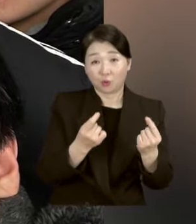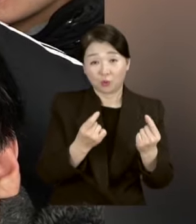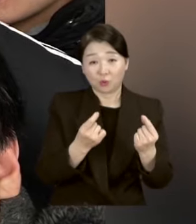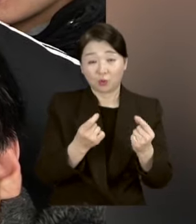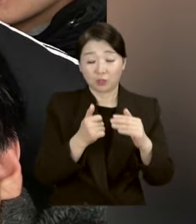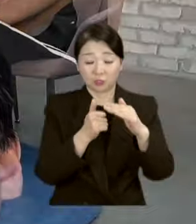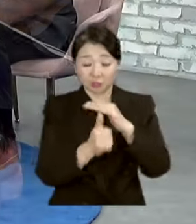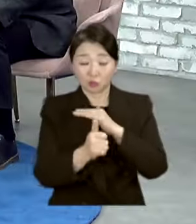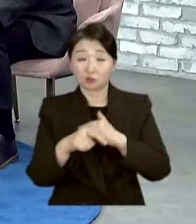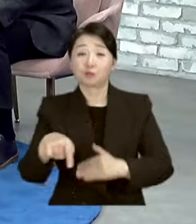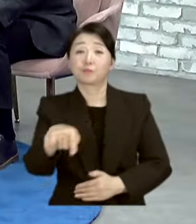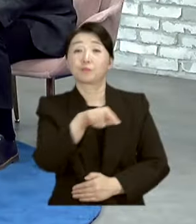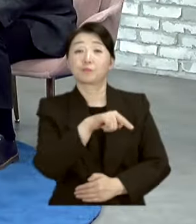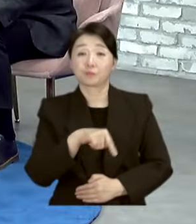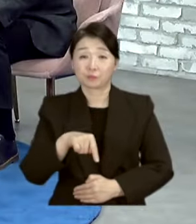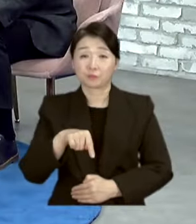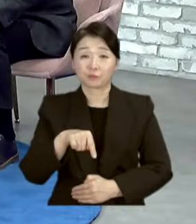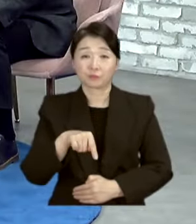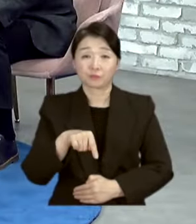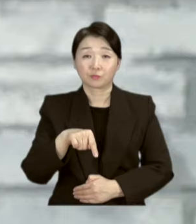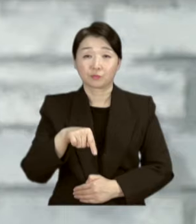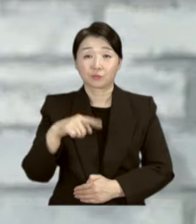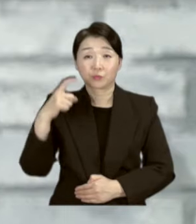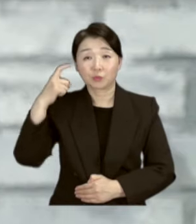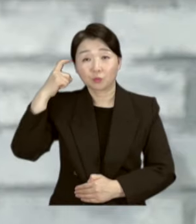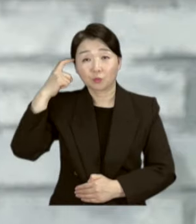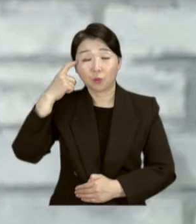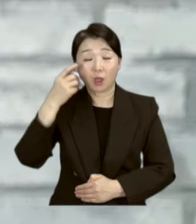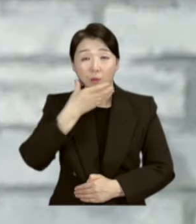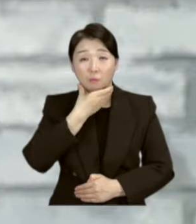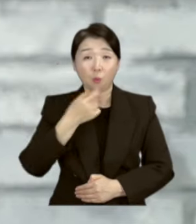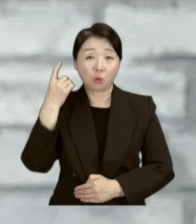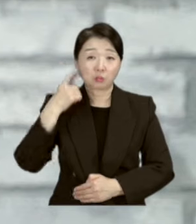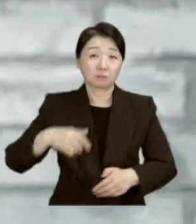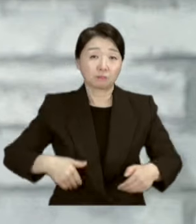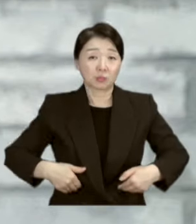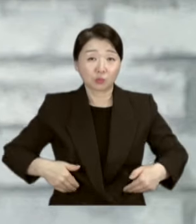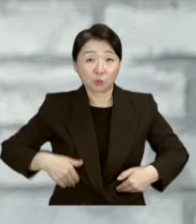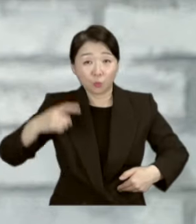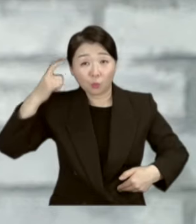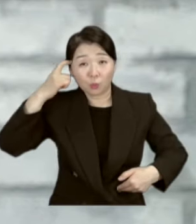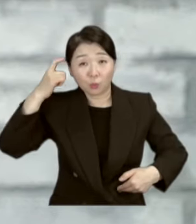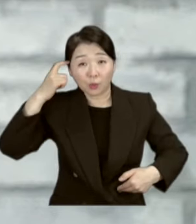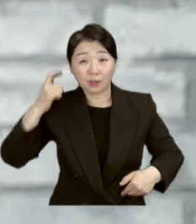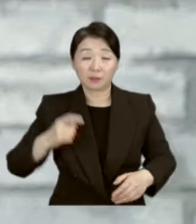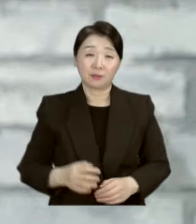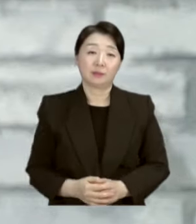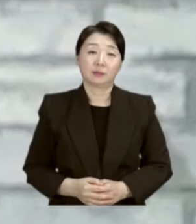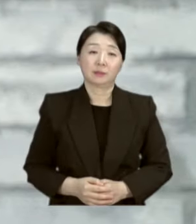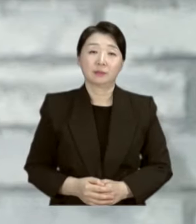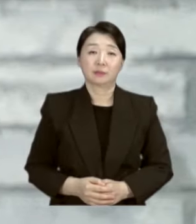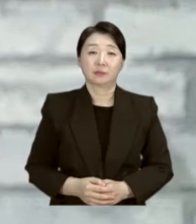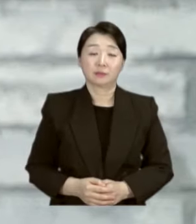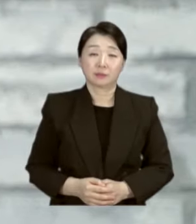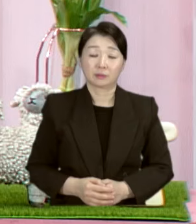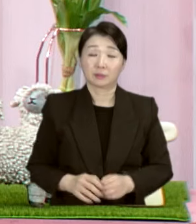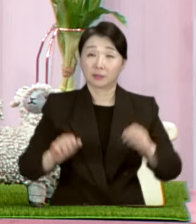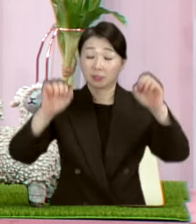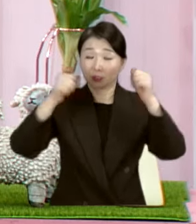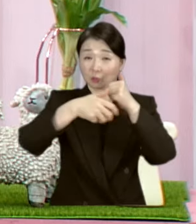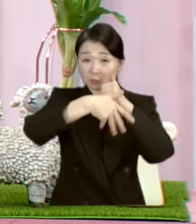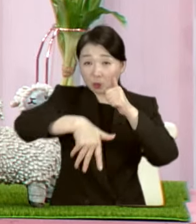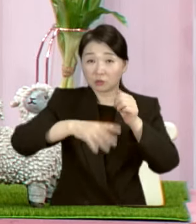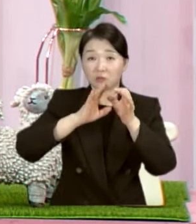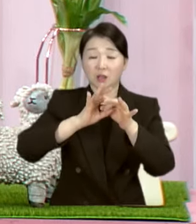계시잖아요. 선수들에게, 운동선수들에게 왜 복음이 필요하다고 생각을 하세요? 특히